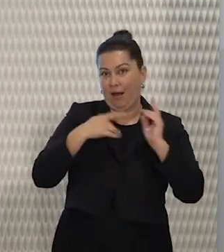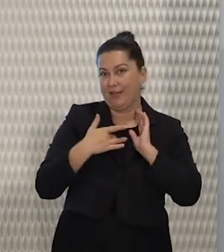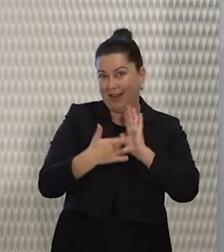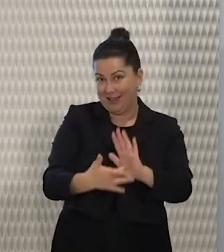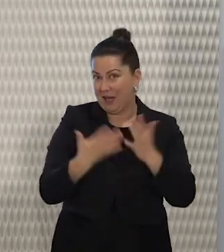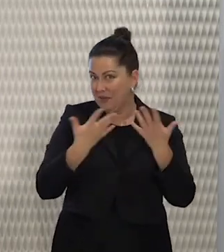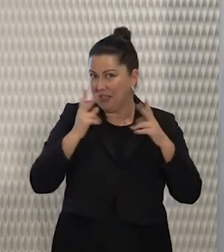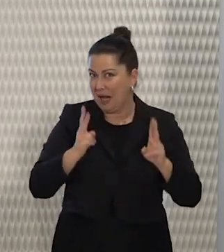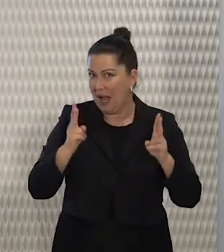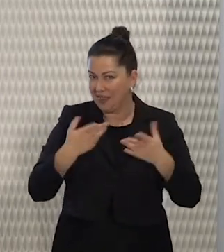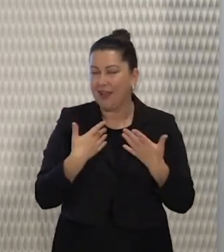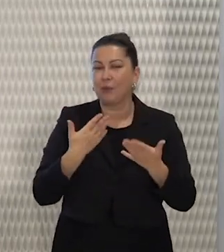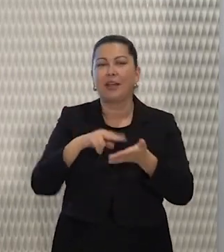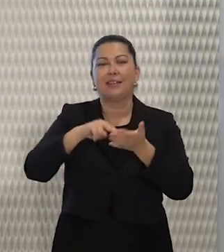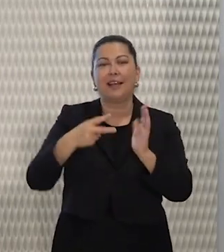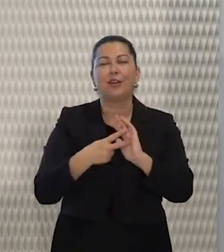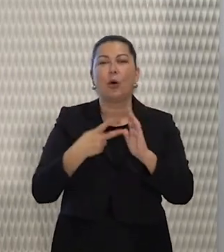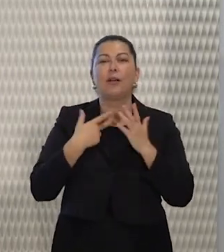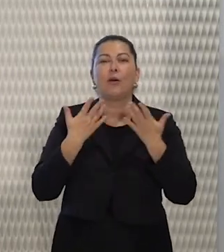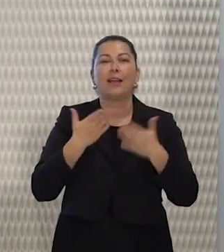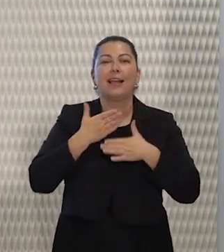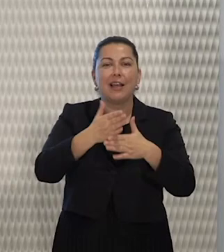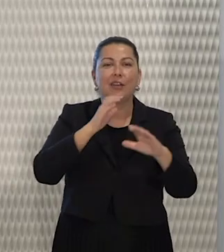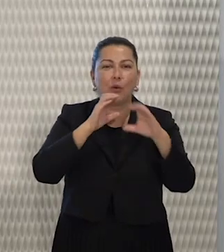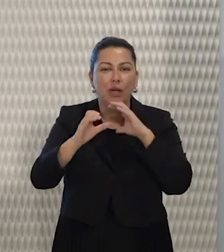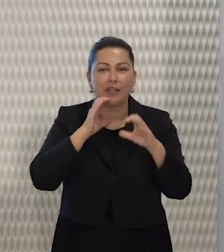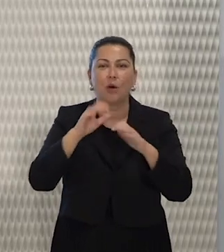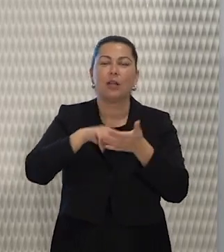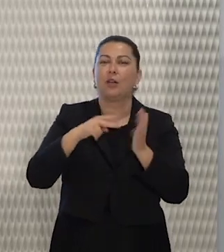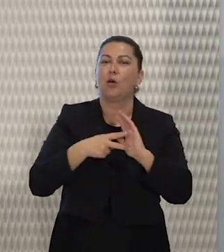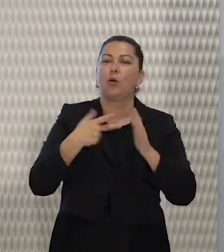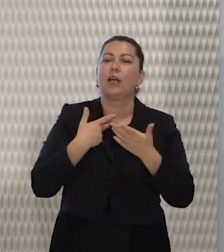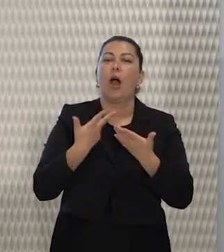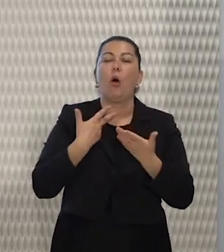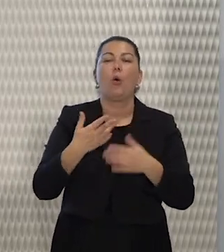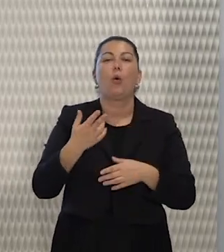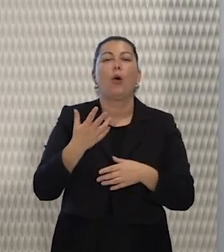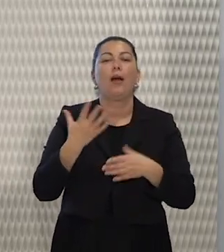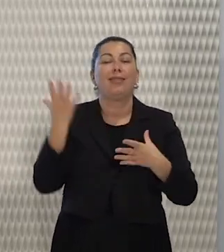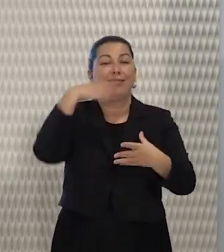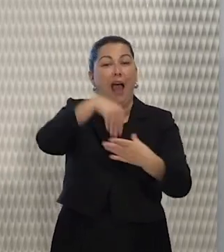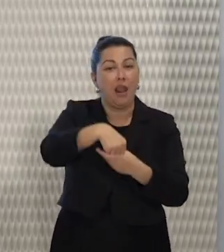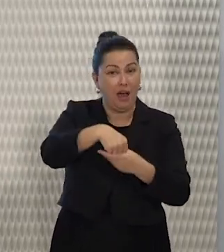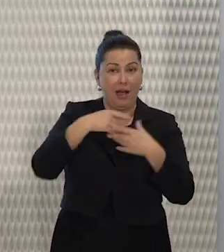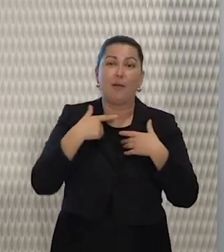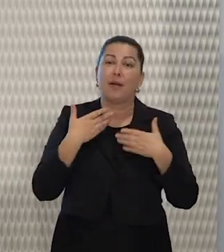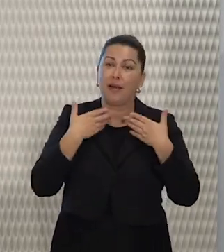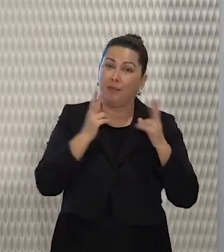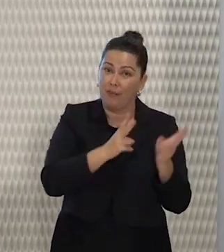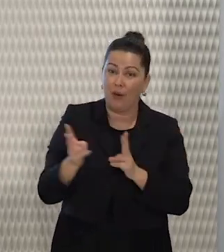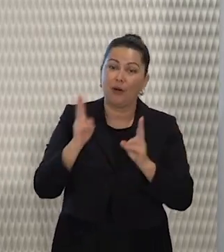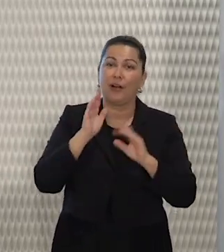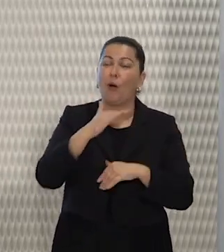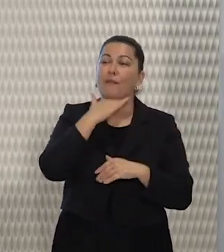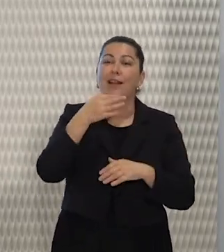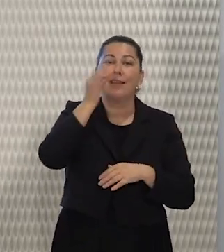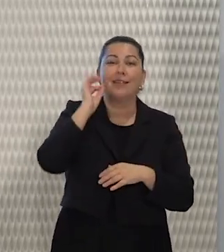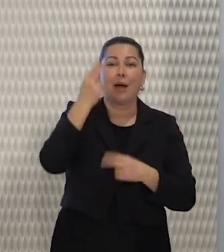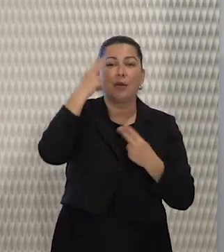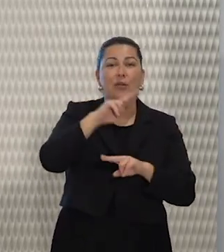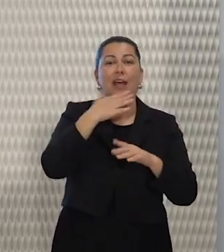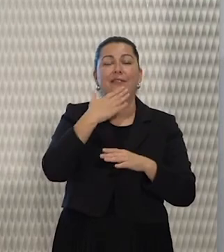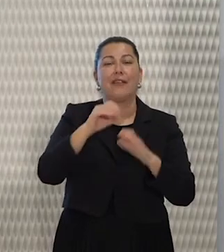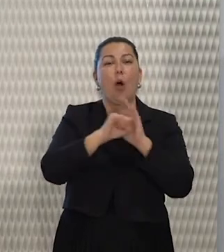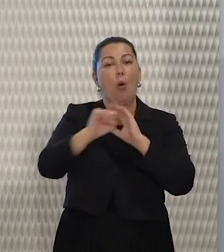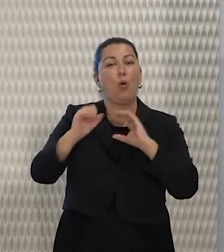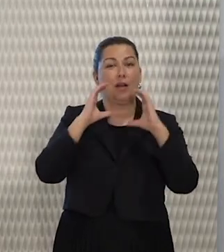hat. Und Technologie ermöglicht Kommunikation, Technologie ermöglicht Teilhabe. Viele Damen und Herren mit Behinderung, die uns vielleicht heute hier zuschauen.